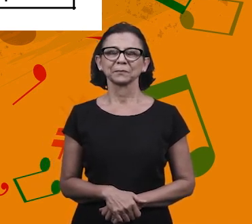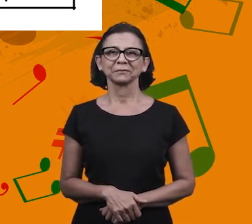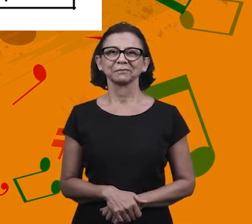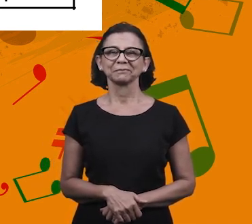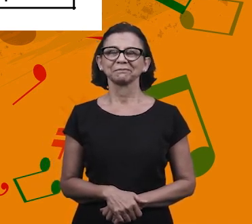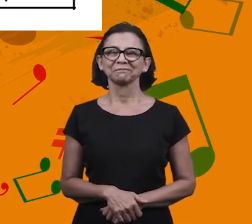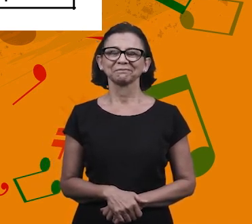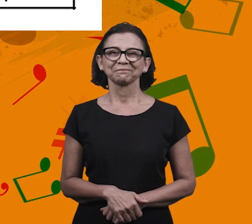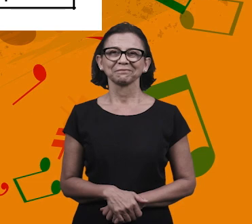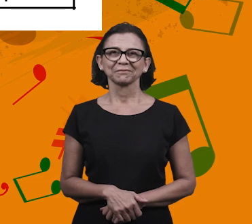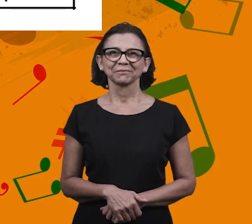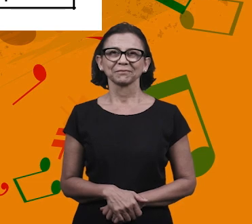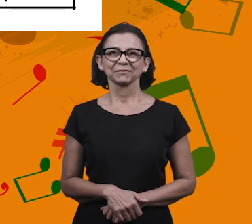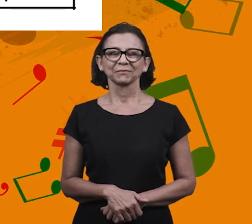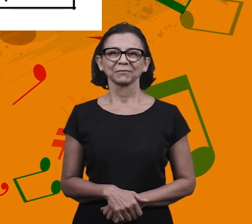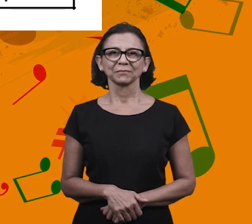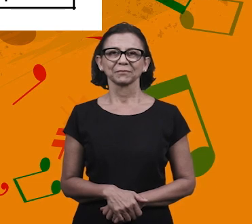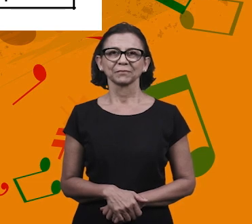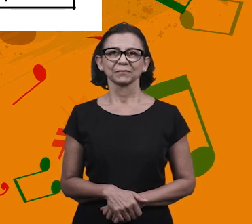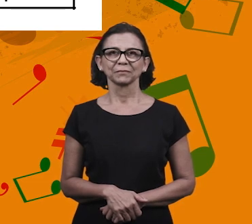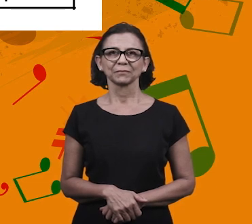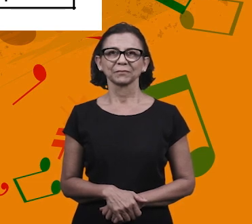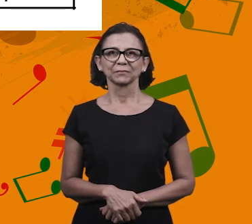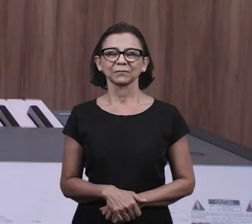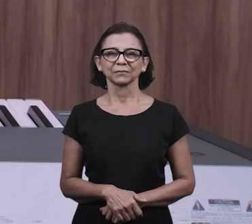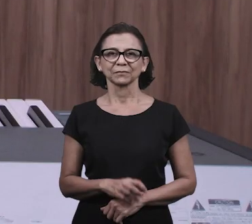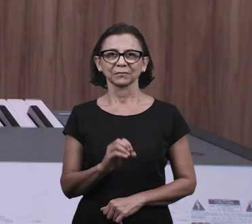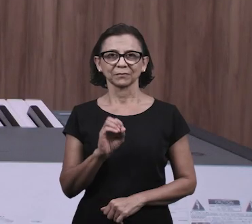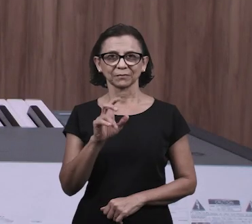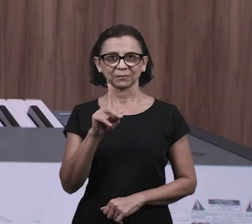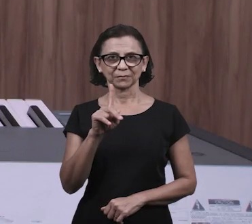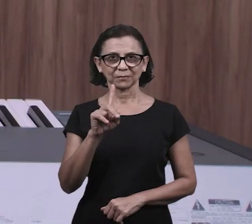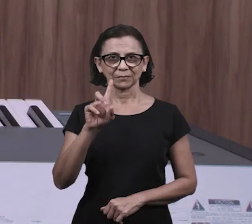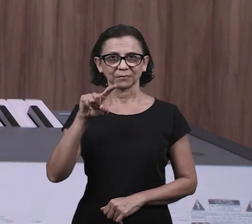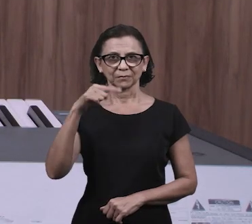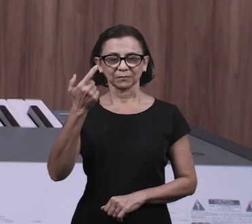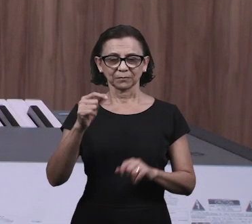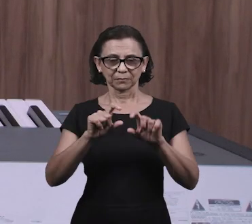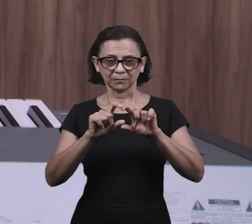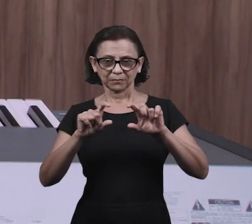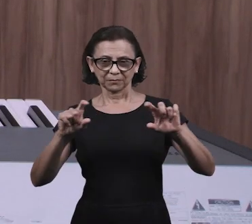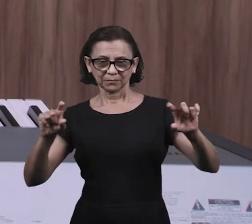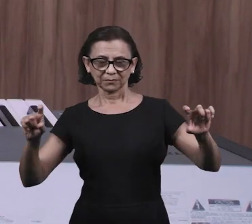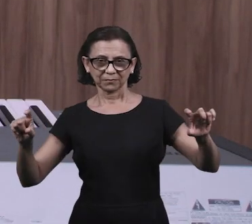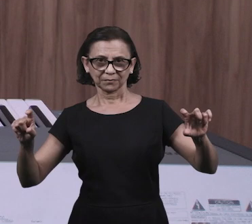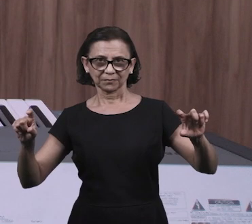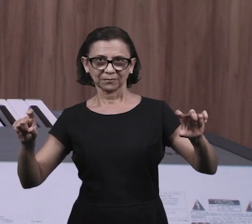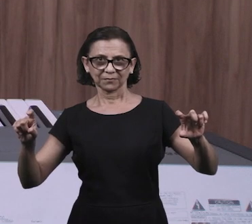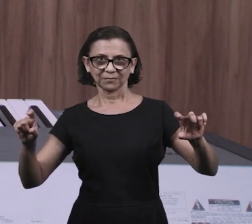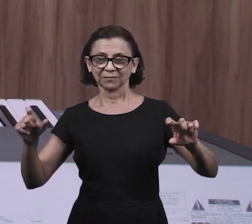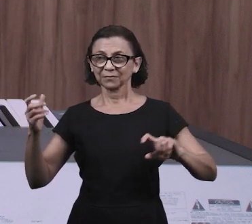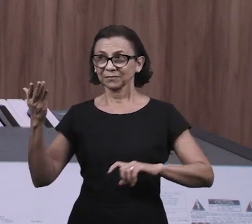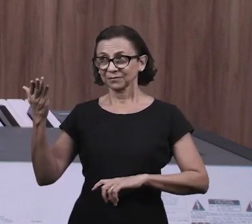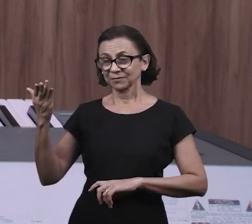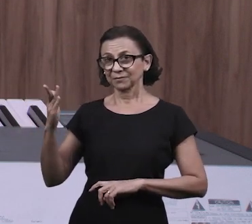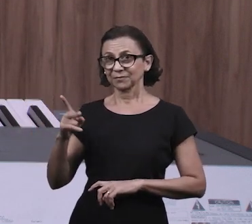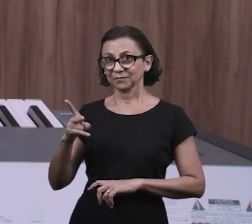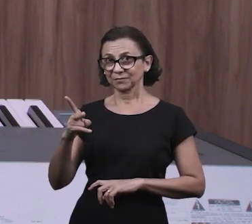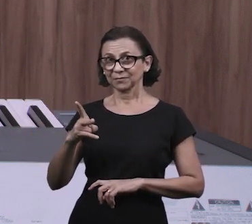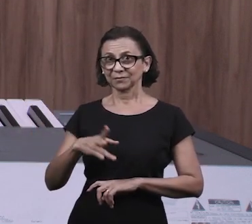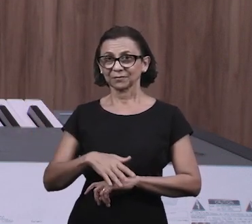lá, sol, lá, dó, si. Voilà. La prochaine phrase. Donc, c'est notre phrase. On va continuer